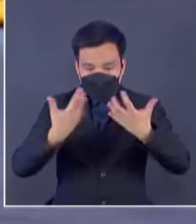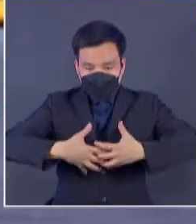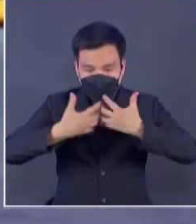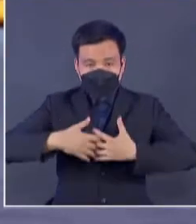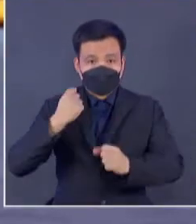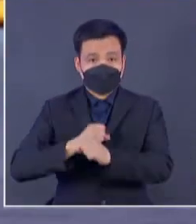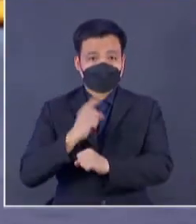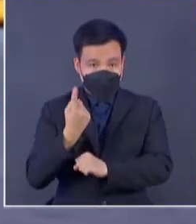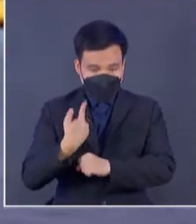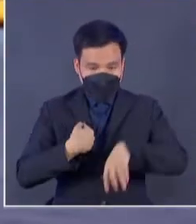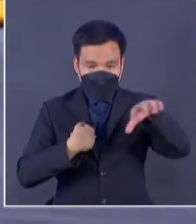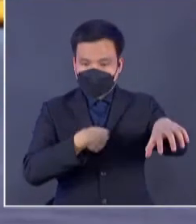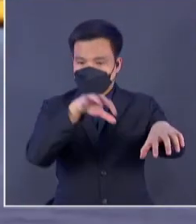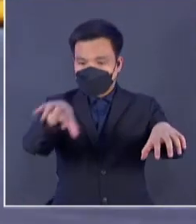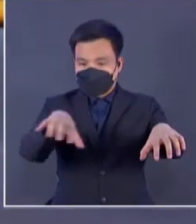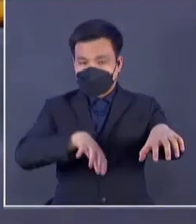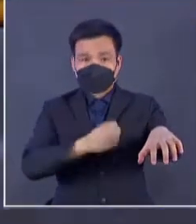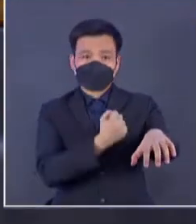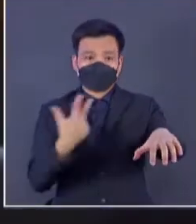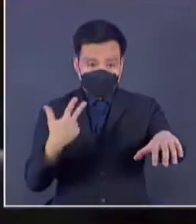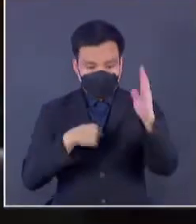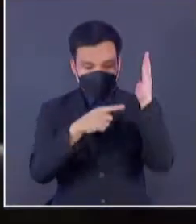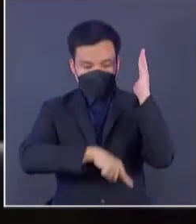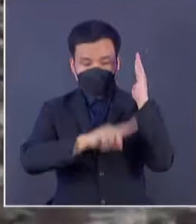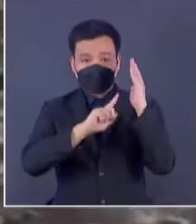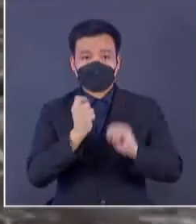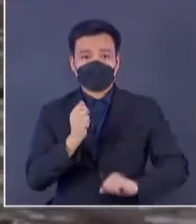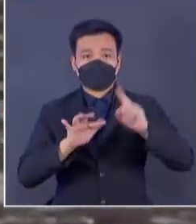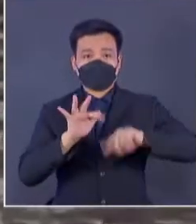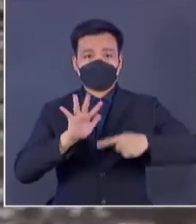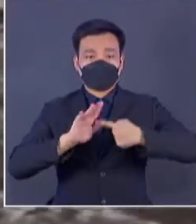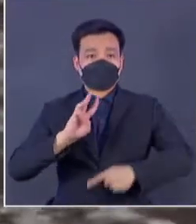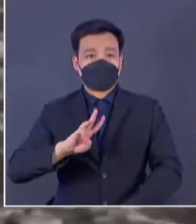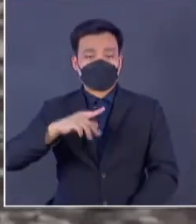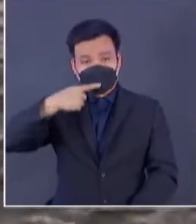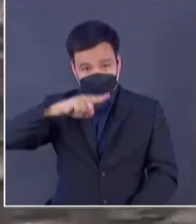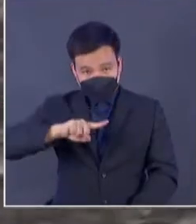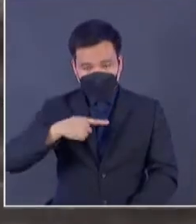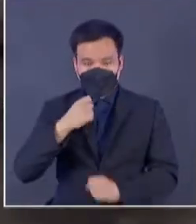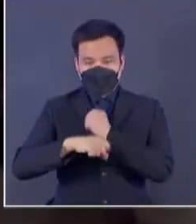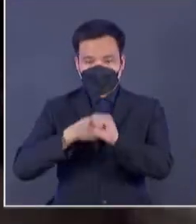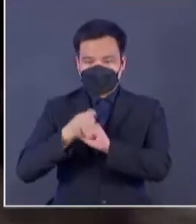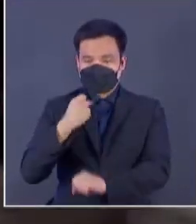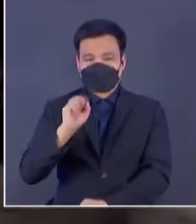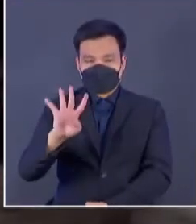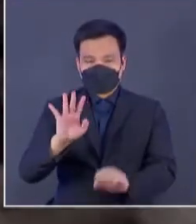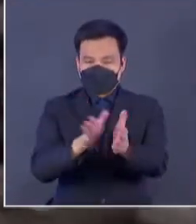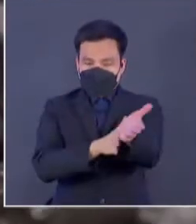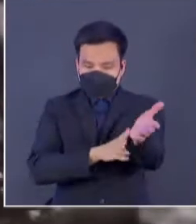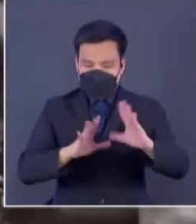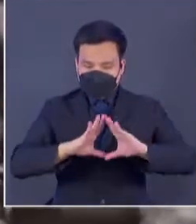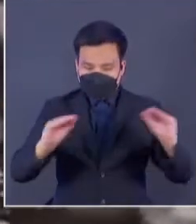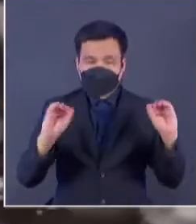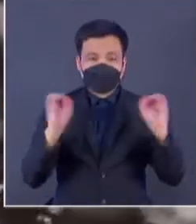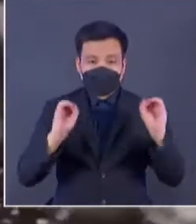24จำนวน 3แปลงนะครับในเอาไทยหลังจากที่ไม่ได้เปิดให้มีการตำรวจมาก่อน14ปีแล้วนะครับหรือว่าตั้งแต่ปี 2550ที่ผ่านมา